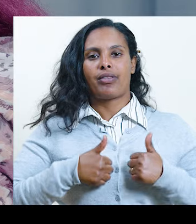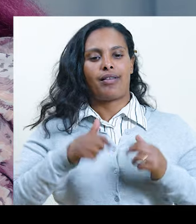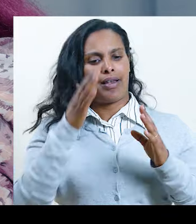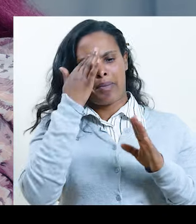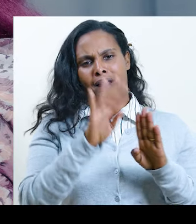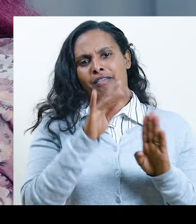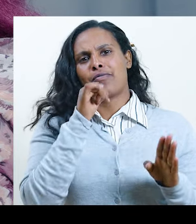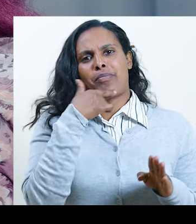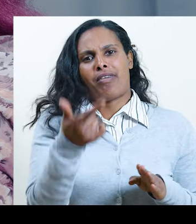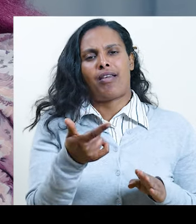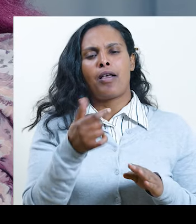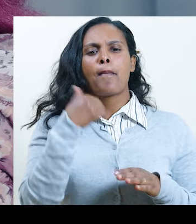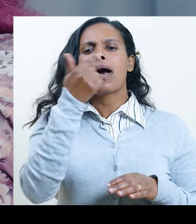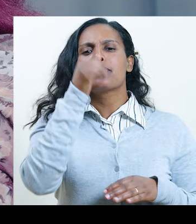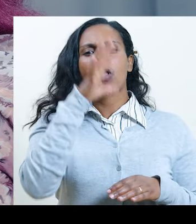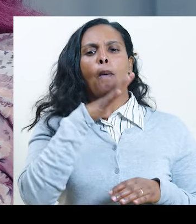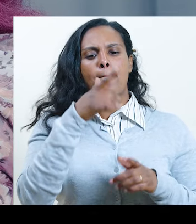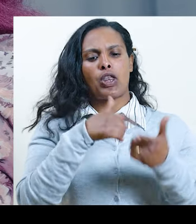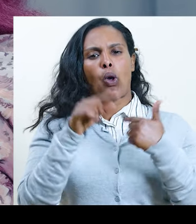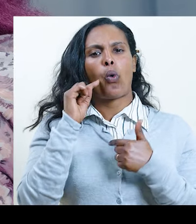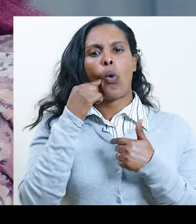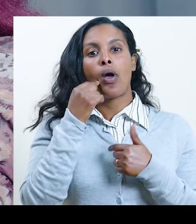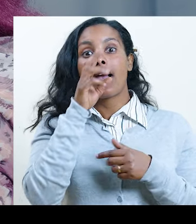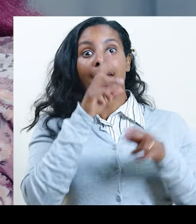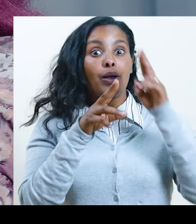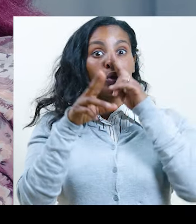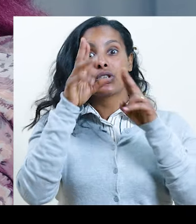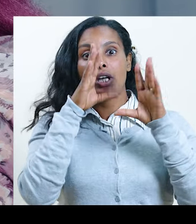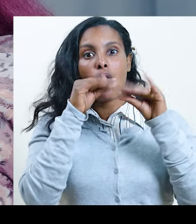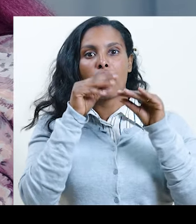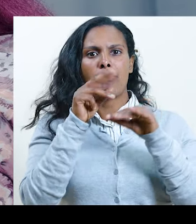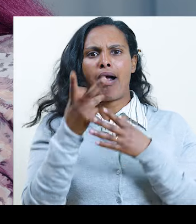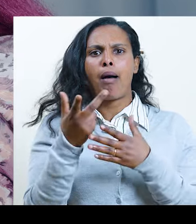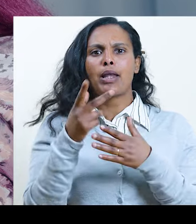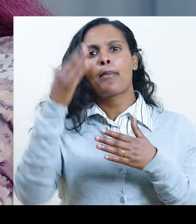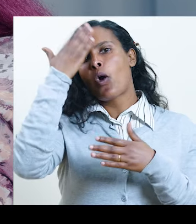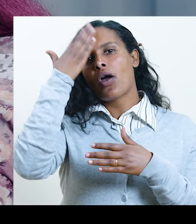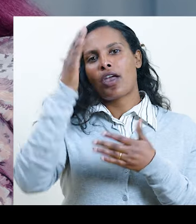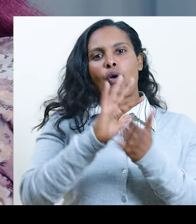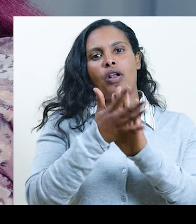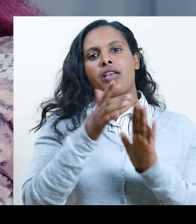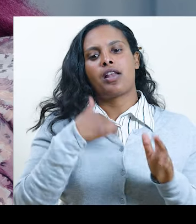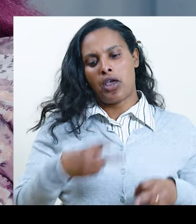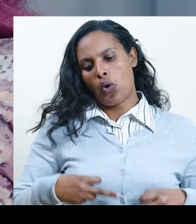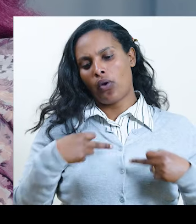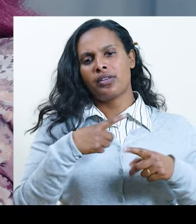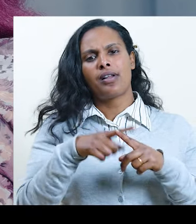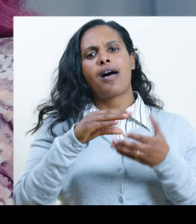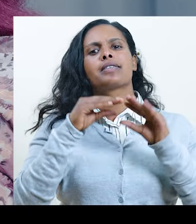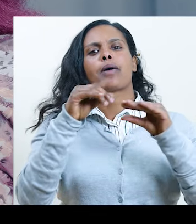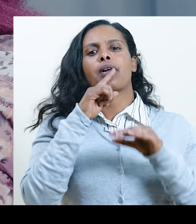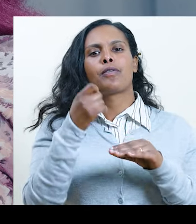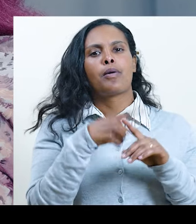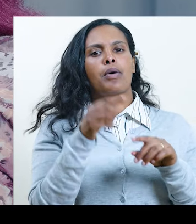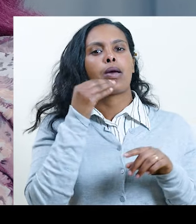ነው ማልከፍተው? ምክንያቱም ማንም ሰው መጥቶ እኮ ቀልዶችን እያወራ እኮ ቫይራል መሆን ይችላል። የኔ ህይወት ግን አስተማሪ ነው